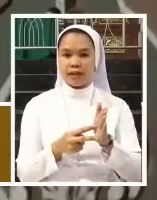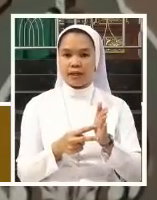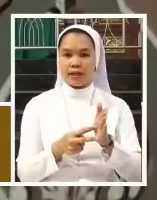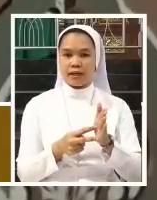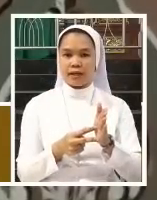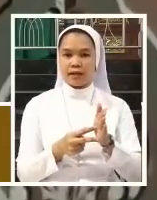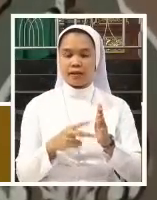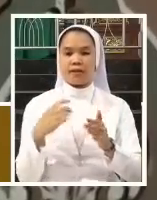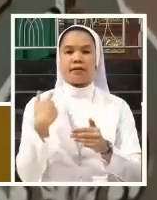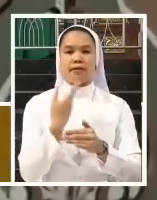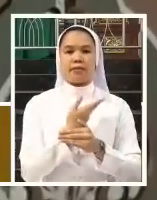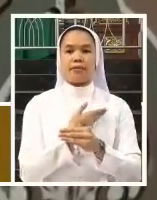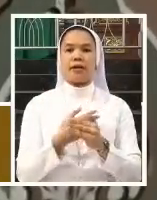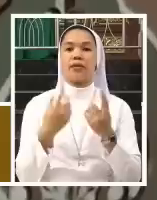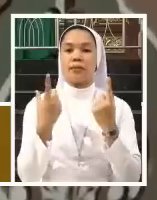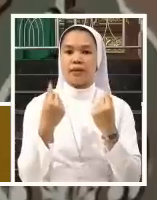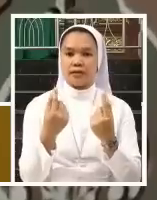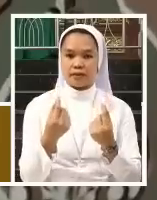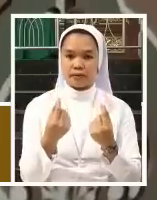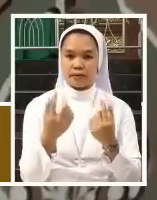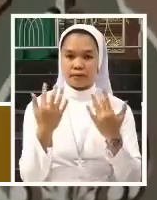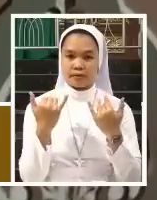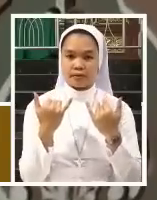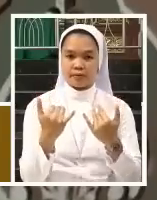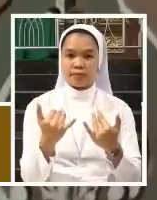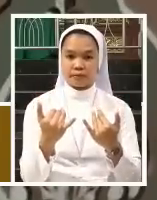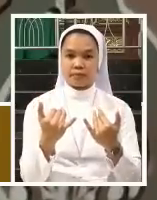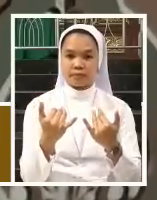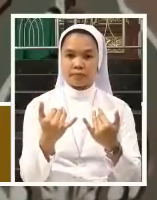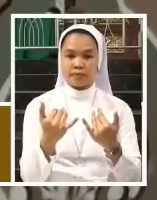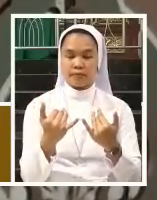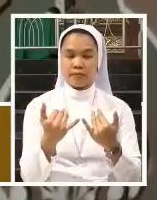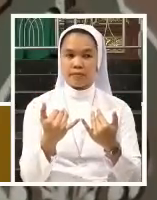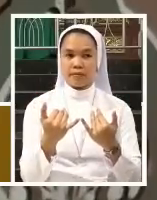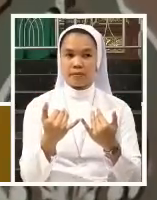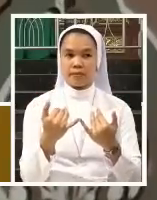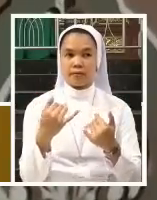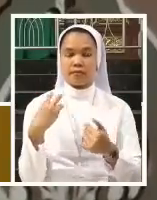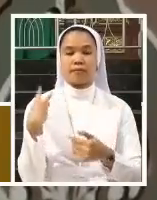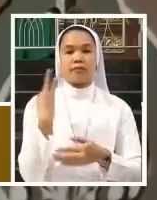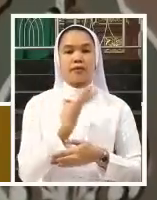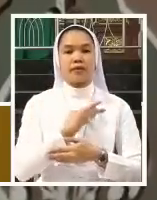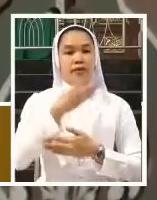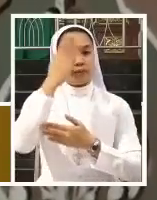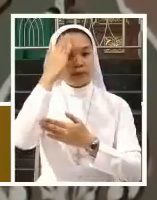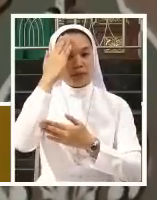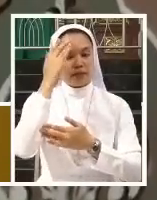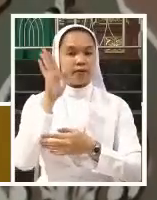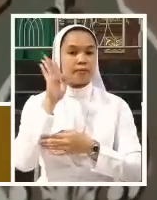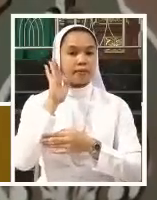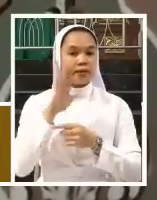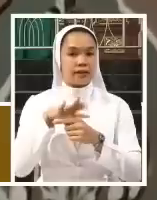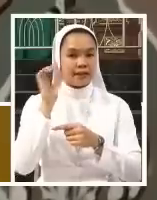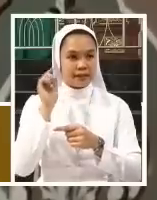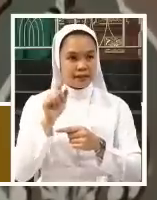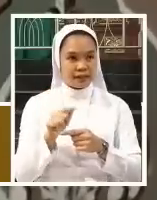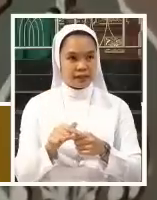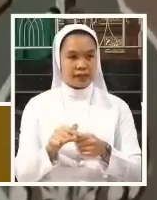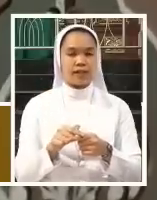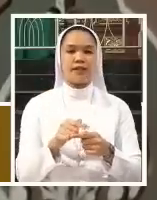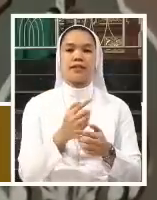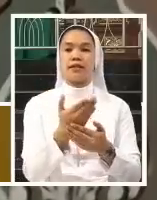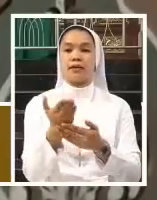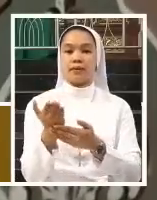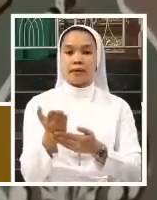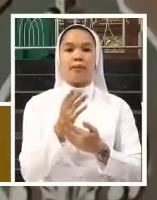sa ginigibo niya tungon yan. Aram niya to, mga tugang kong mga padi,